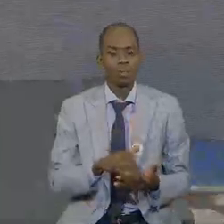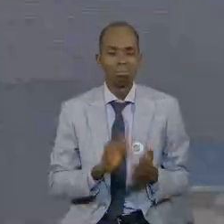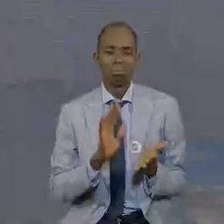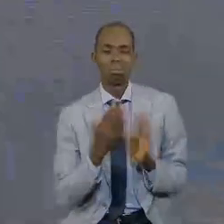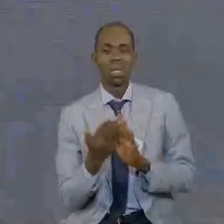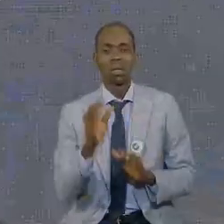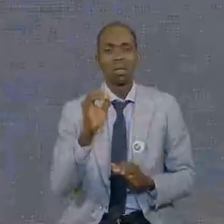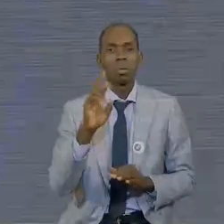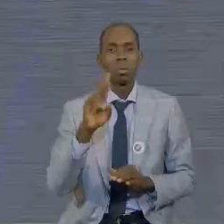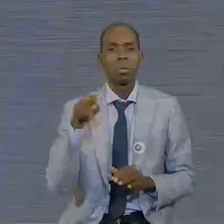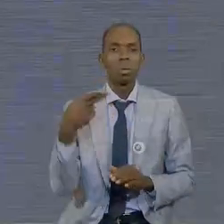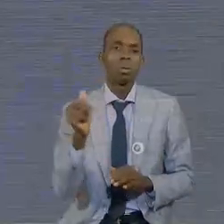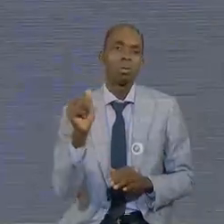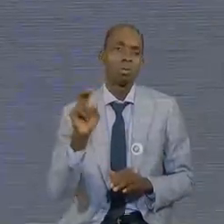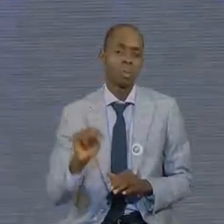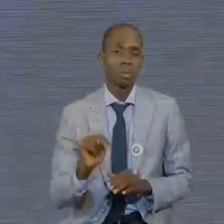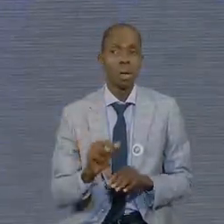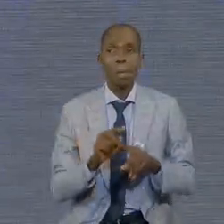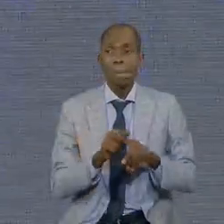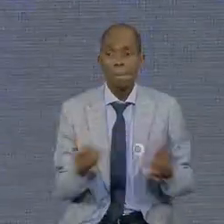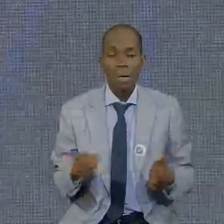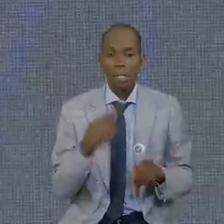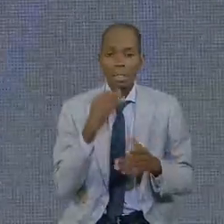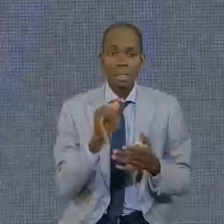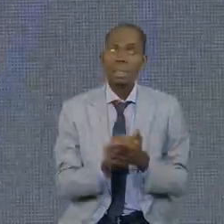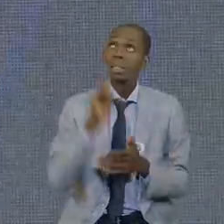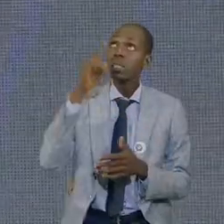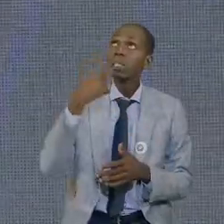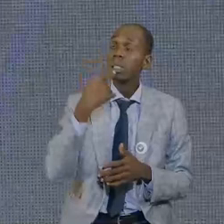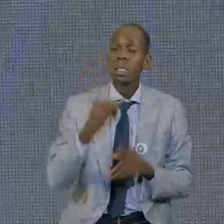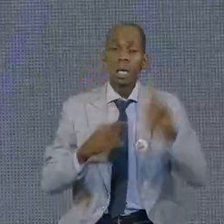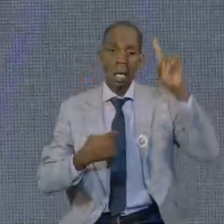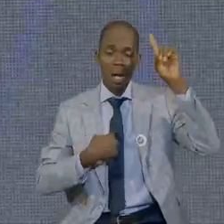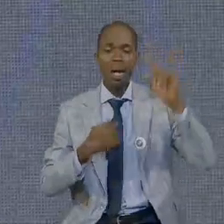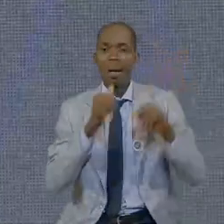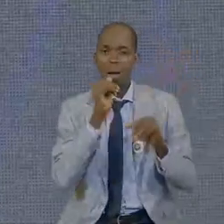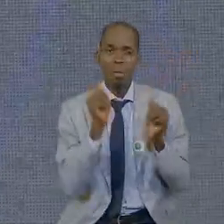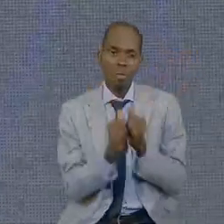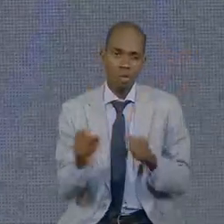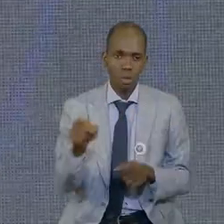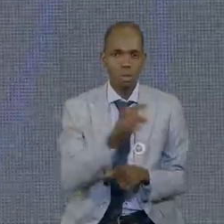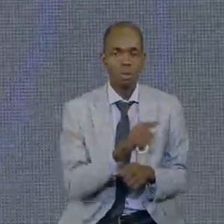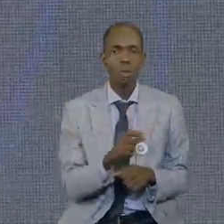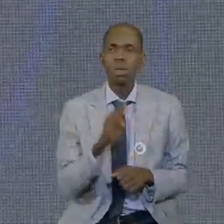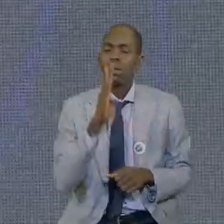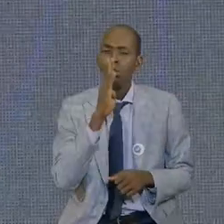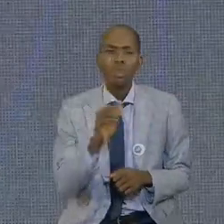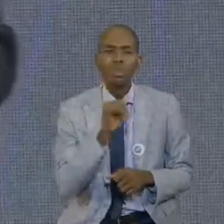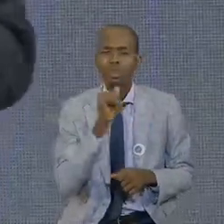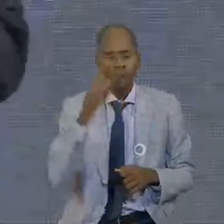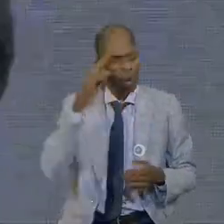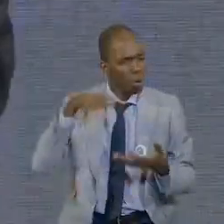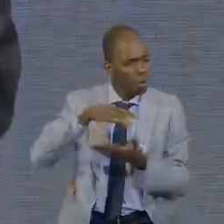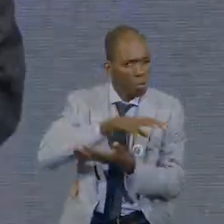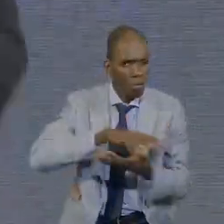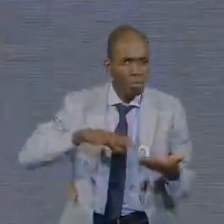n'avons pas de père, nous n'avons pas d'enfant, de parents. Mais il dit, je suis avec toi. be not confused and be not confounded